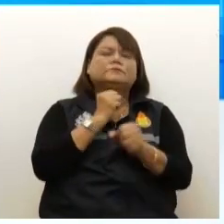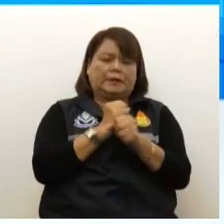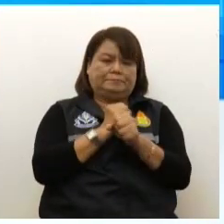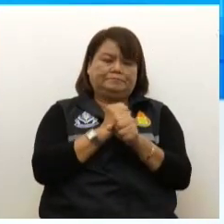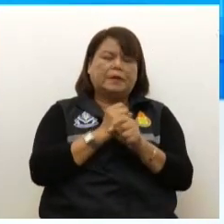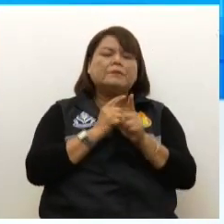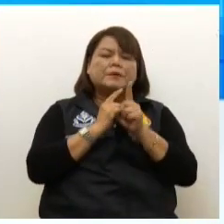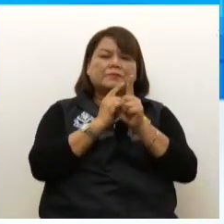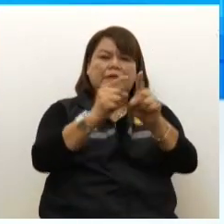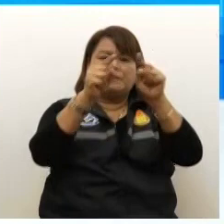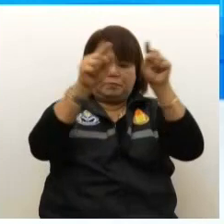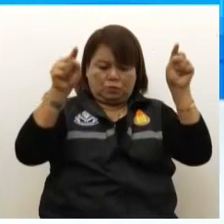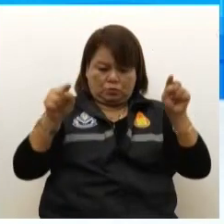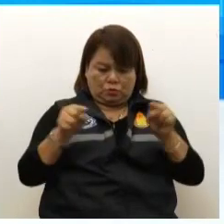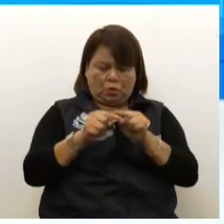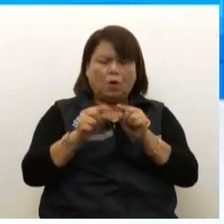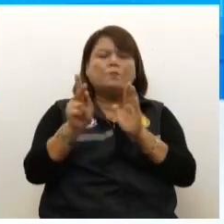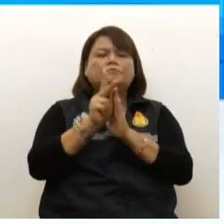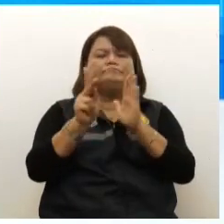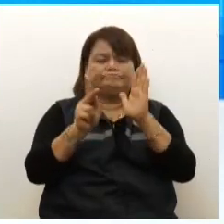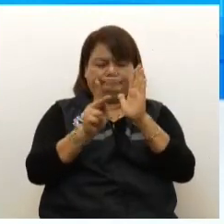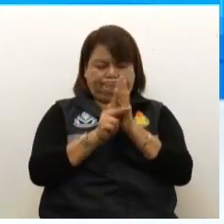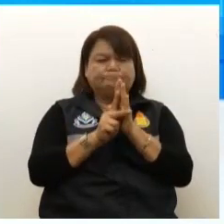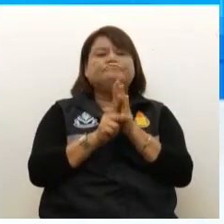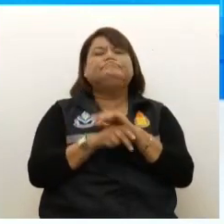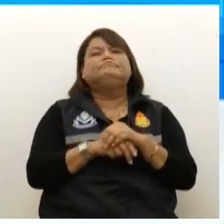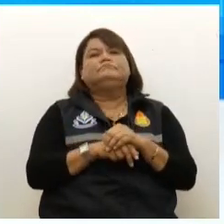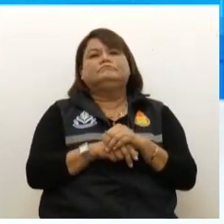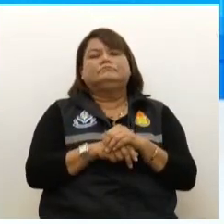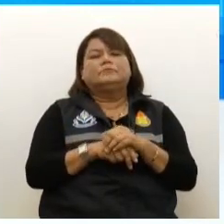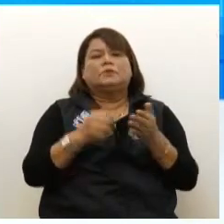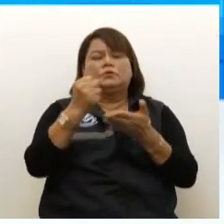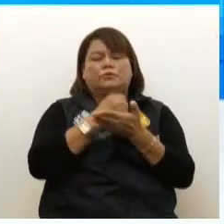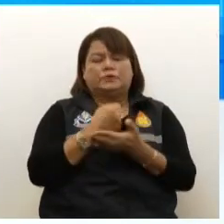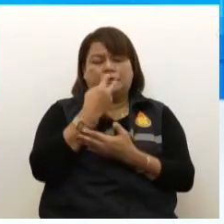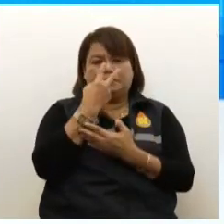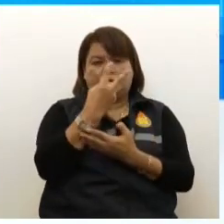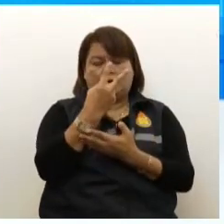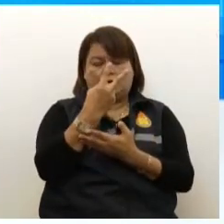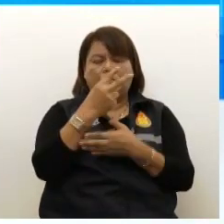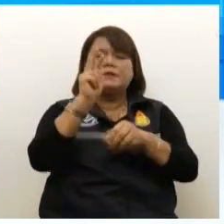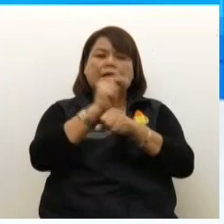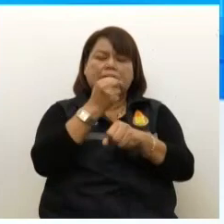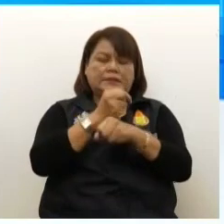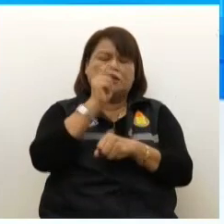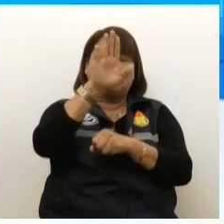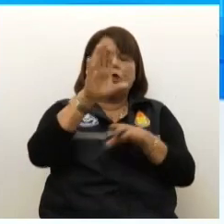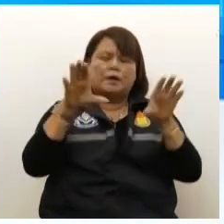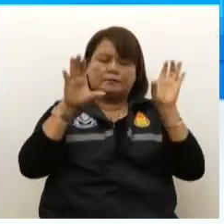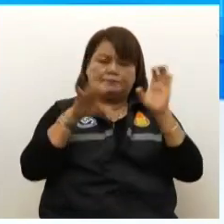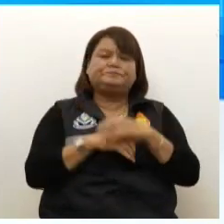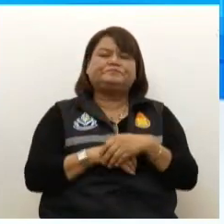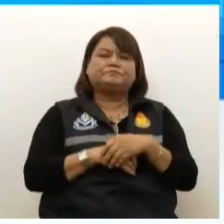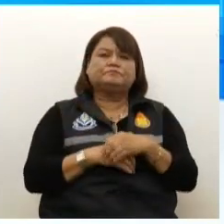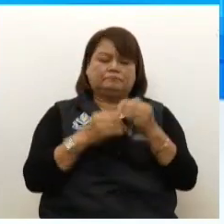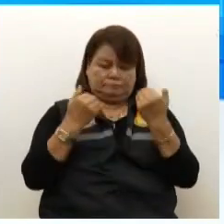ป็นไปตามกรอบกติกาของคณะกรรมการเลือกตั้งในส่วนที่2นี้นะครับในส่วนที่เป็นหน้าที่ของรัฐเนี่ยข